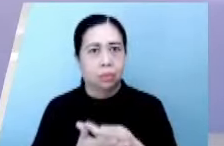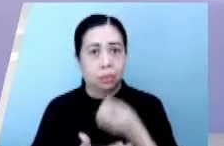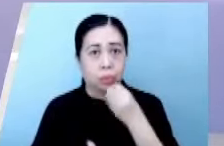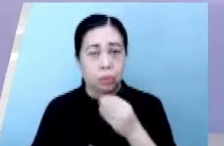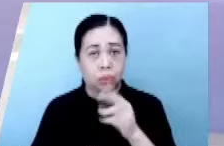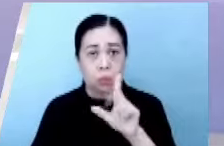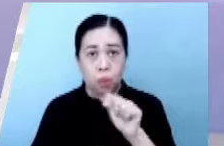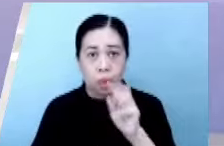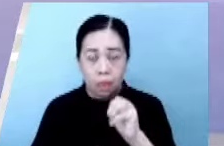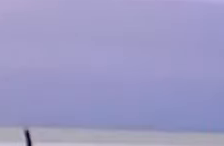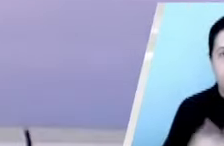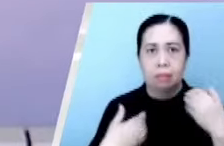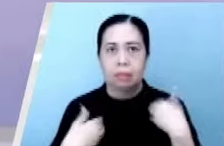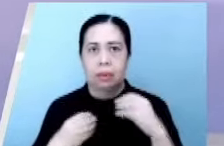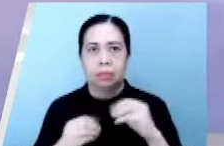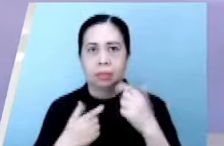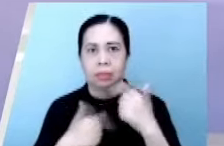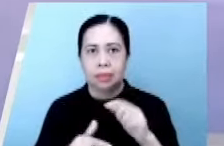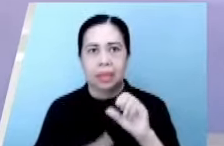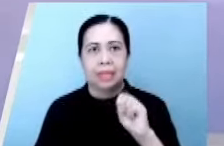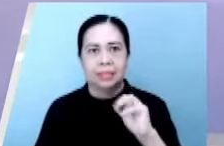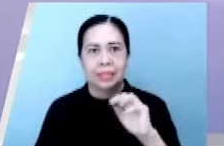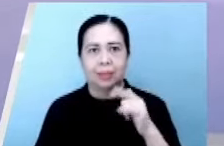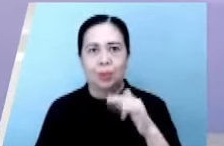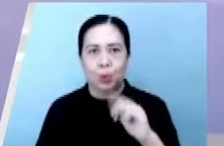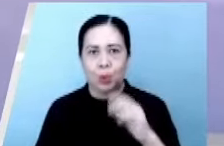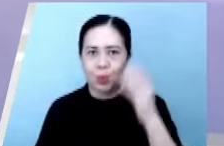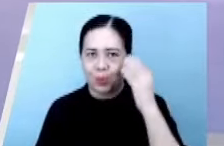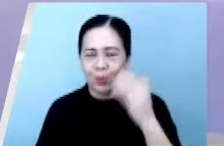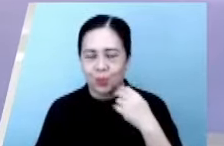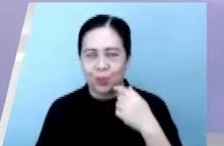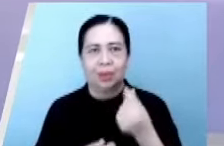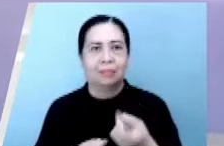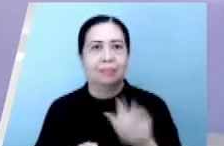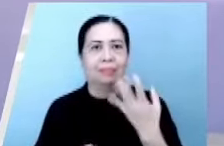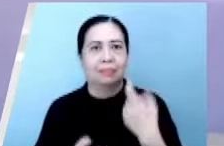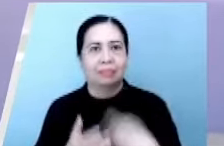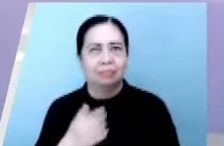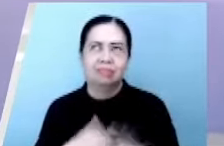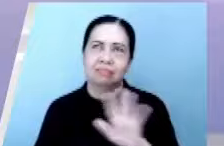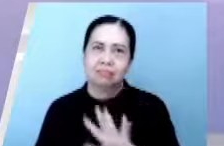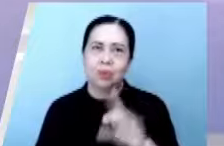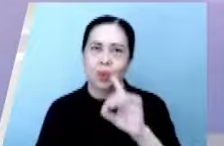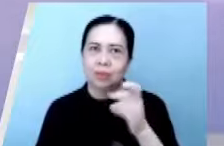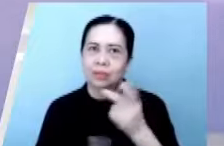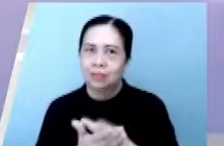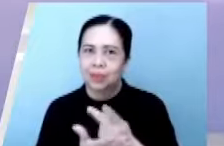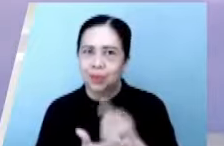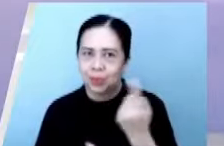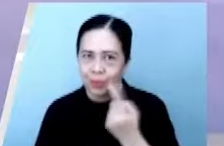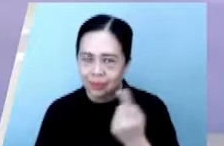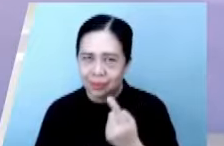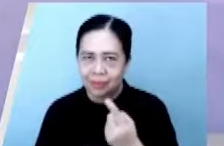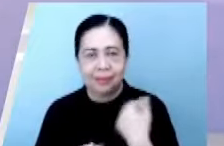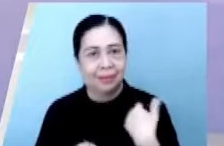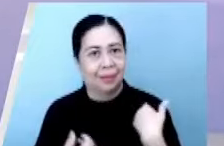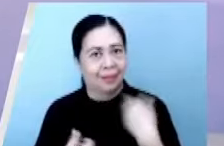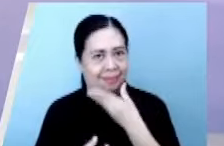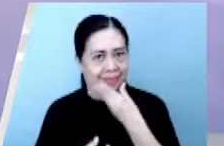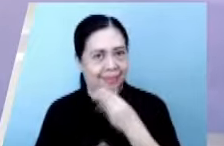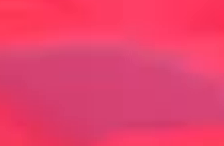Meron ding only Samgyup, ang isa namang dating OFW sa presyong higit 100 pesos lang. May patok na kabuhayan, tinutukan